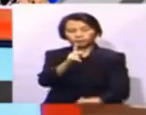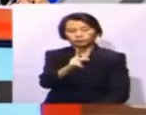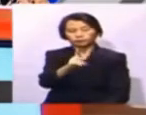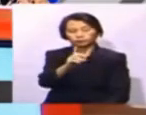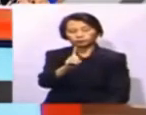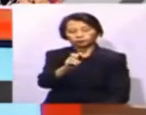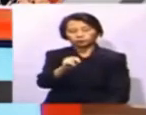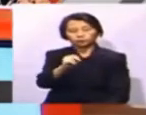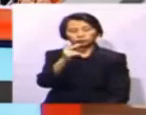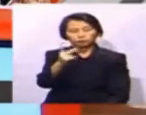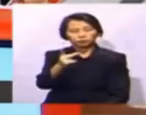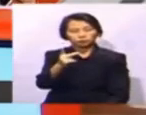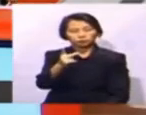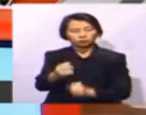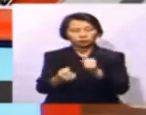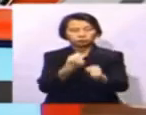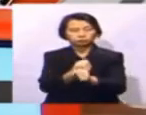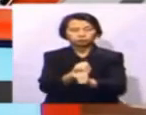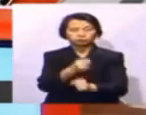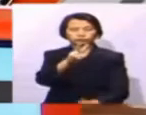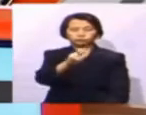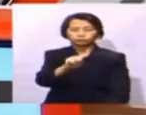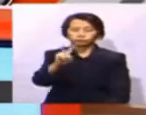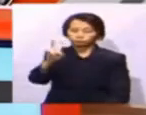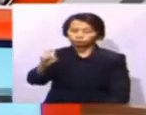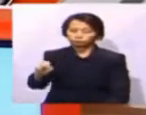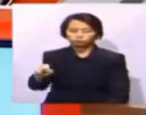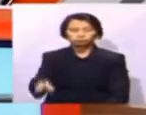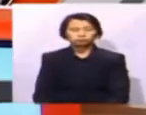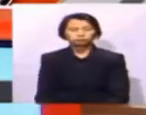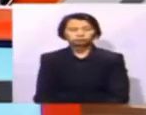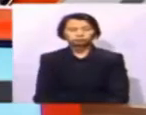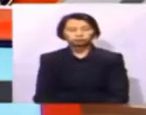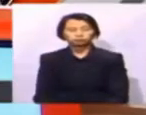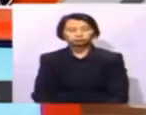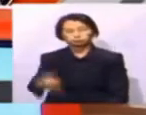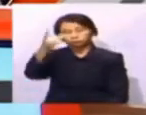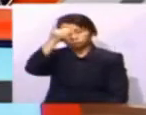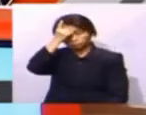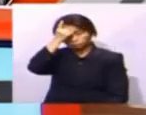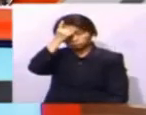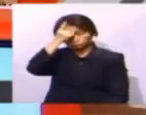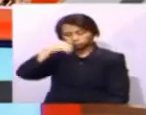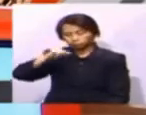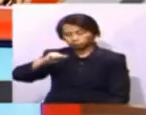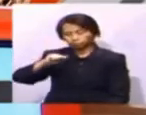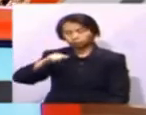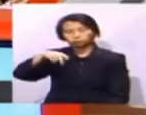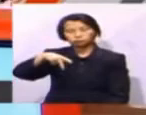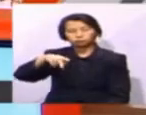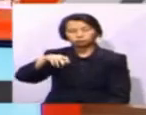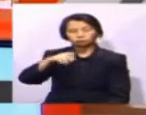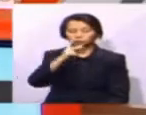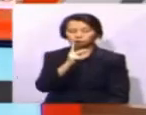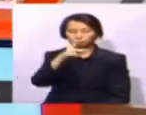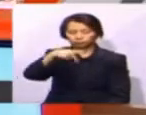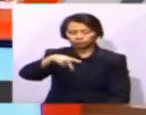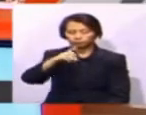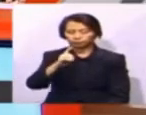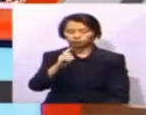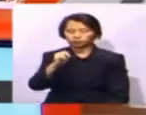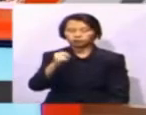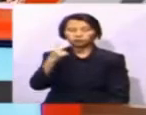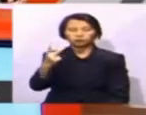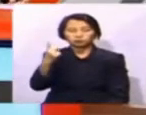KDNK menjelang 2020. Menteri Perdagangan Dalam Negeri, Koperasi dan Kepenggunaan KPDNKK, Datuk Seri